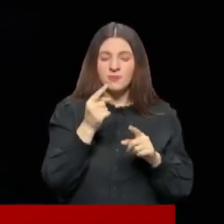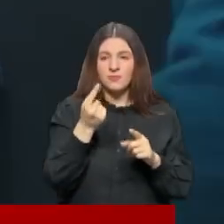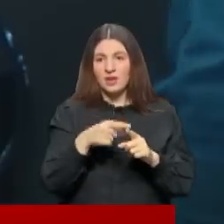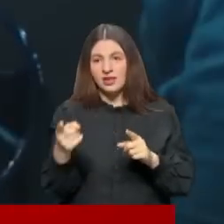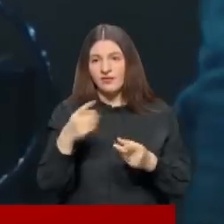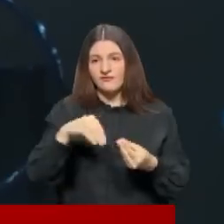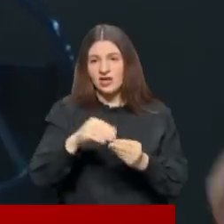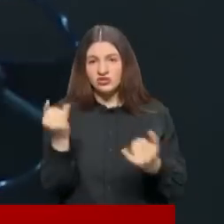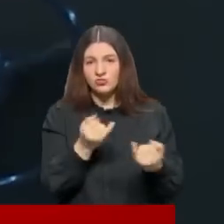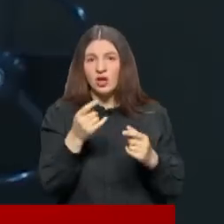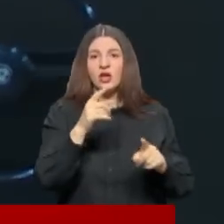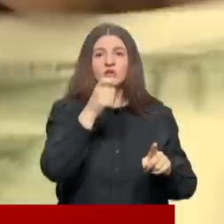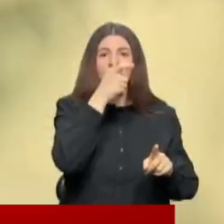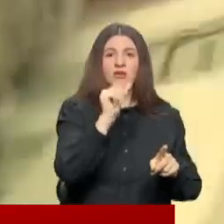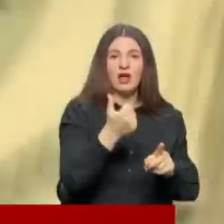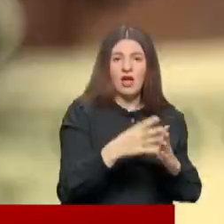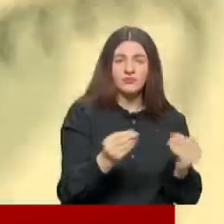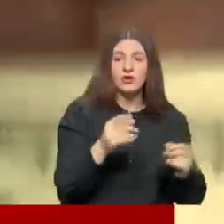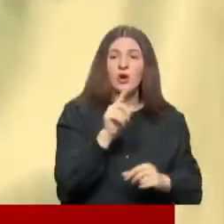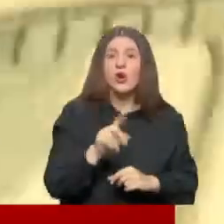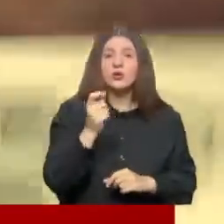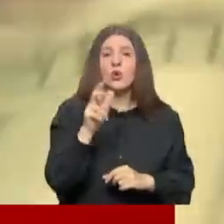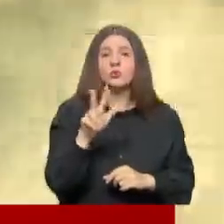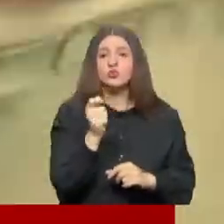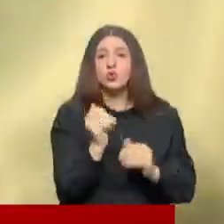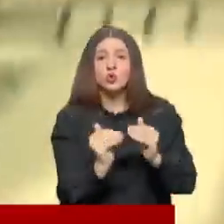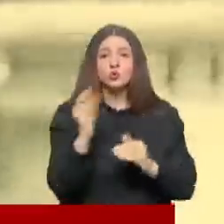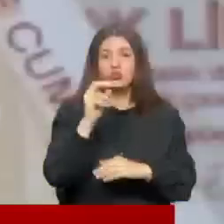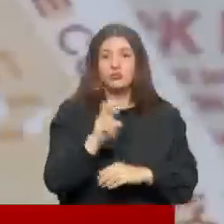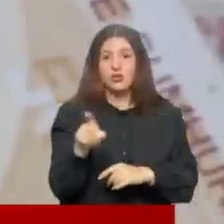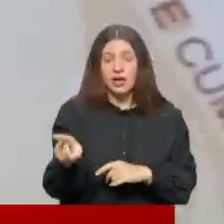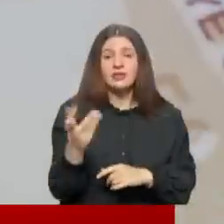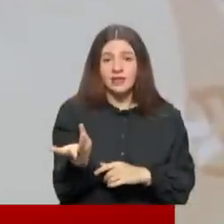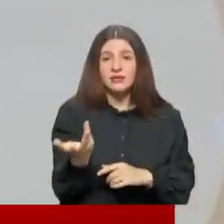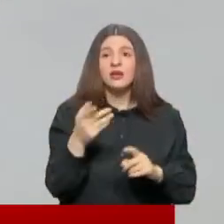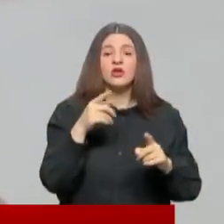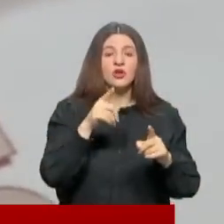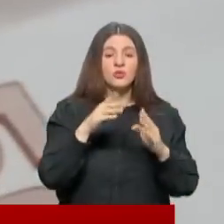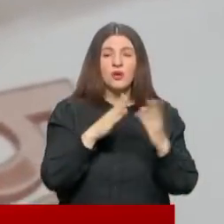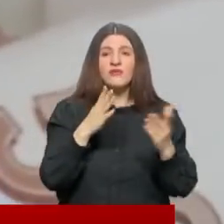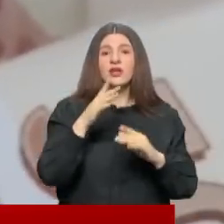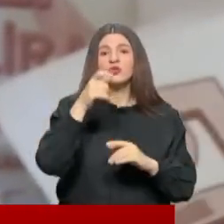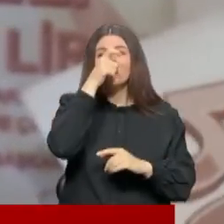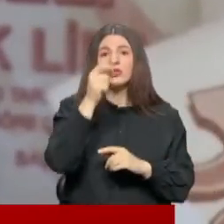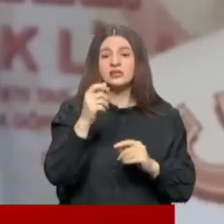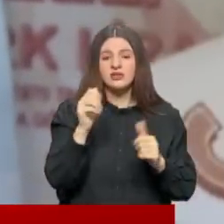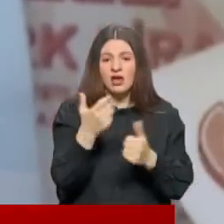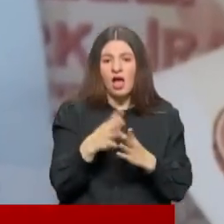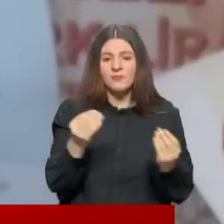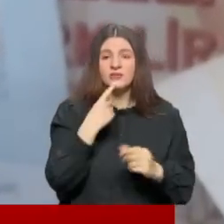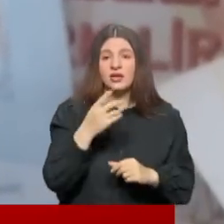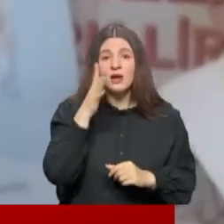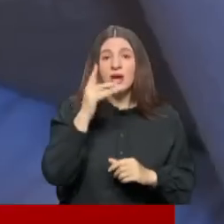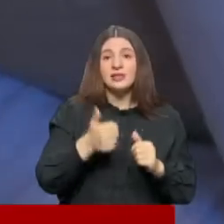diğer yanda Türk lirasındaki değer kaybı. Dolar kuru 17 lira 30 kuruşunda üzerine çıkarken muhalefet Türk lirası değer kaybediyor derken AK Parti